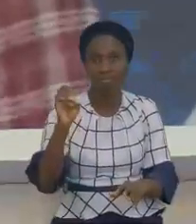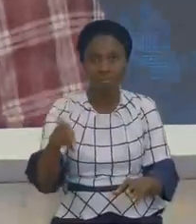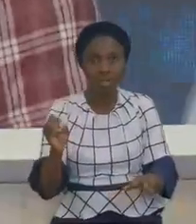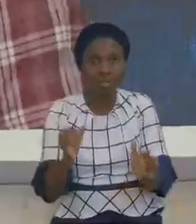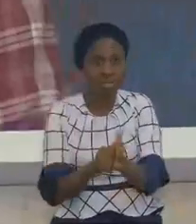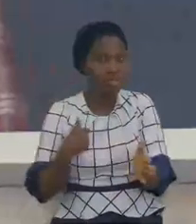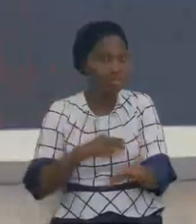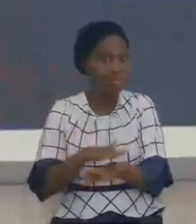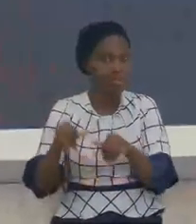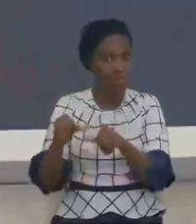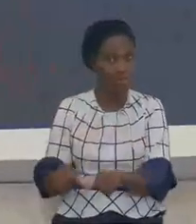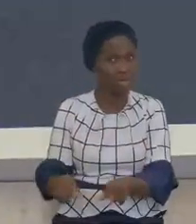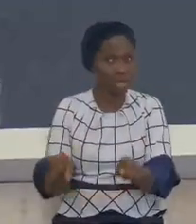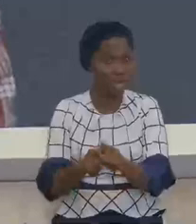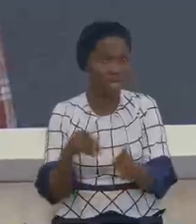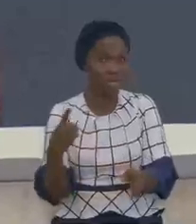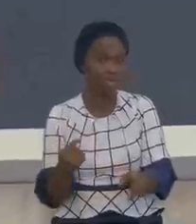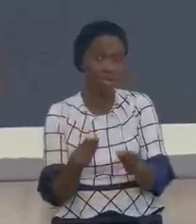du rez-de-chaussée toute votre vie.